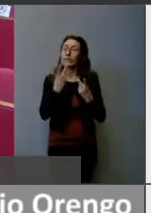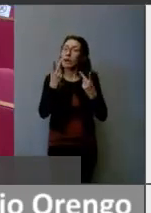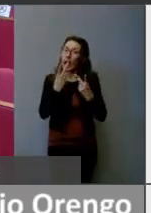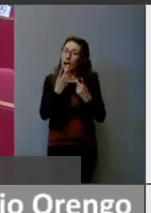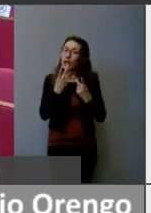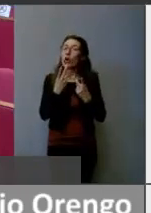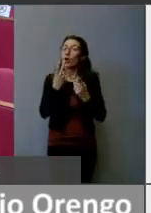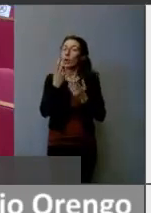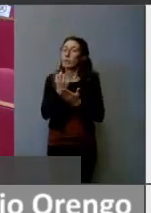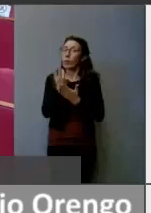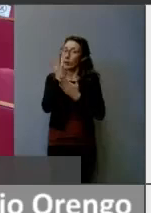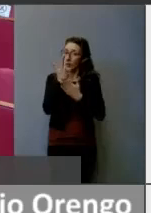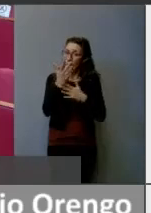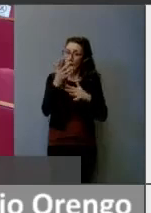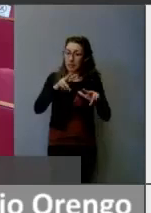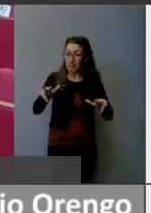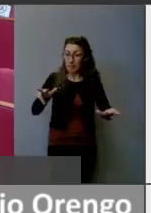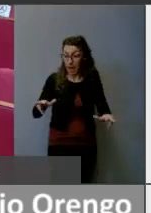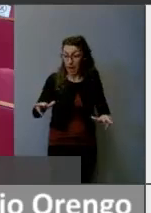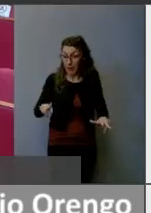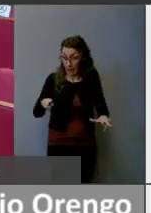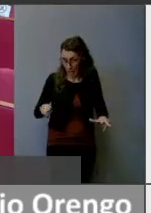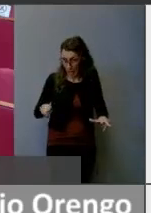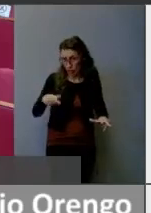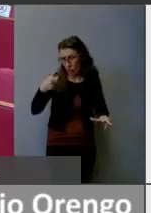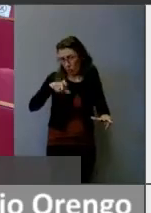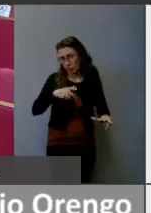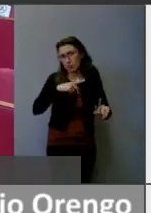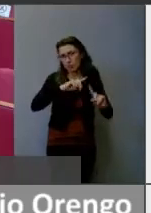commerciali. Nel 2020, inoltre, il gruppo